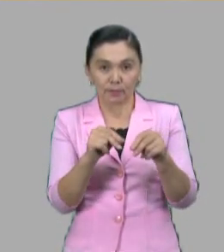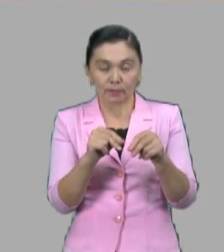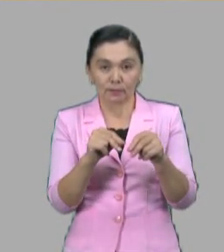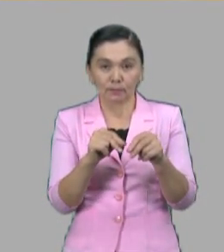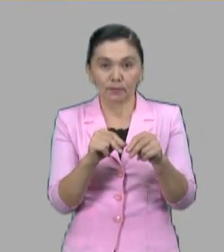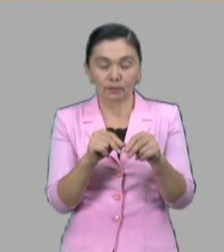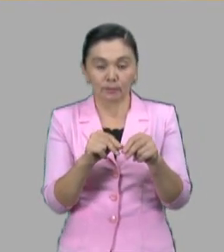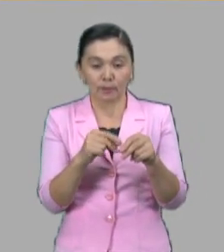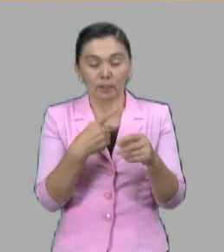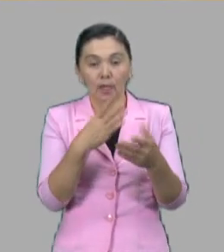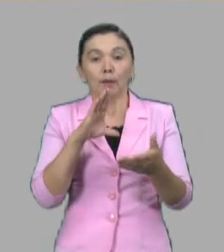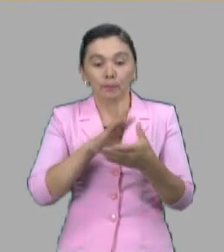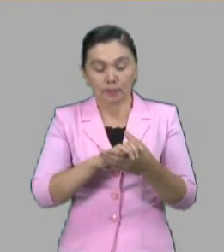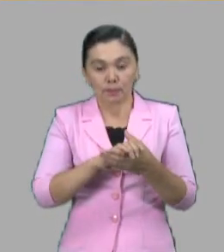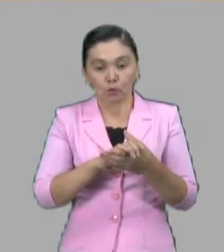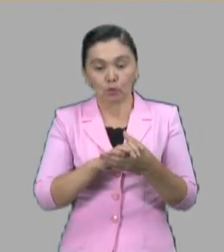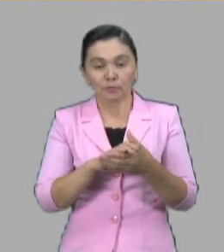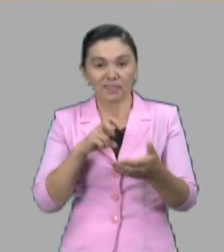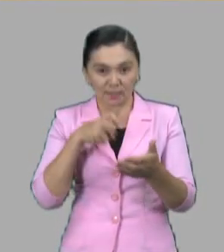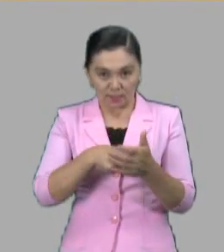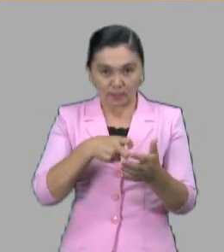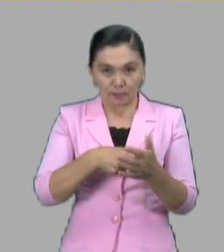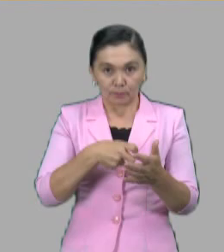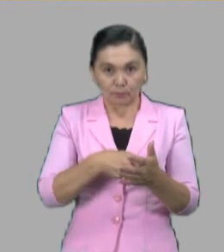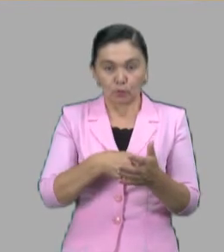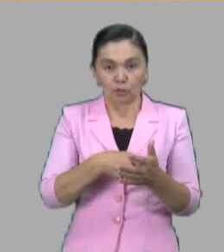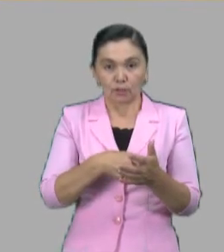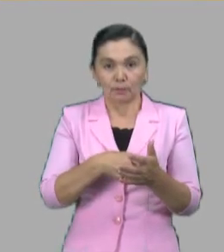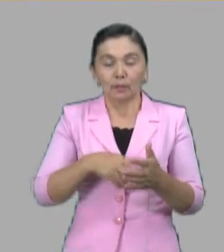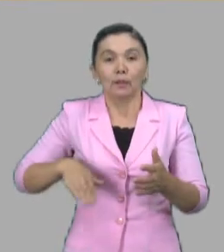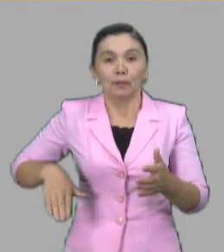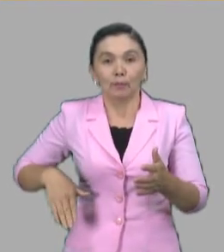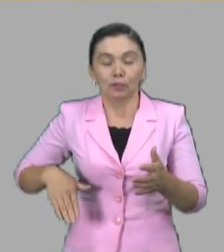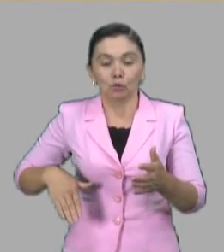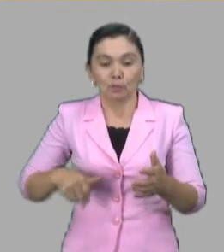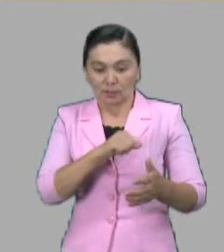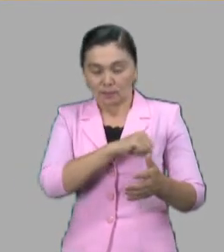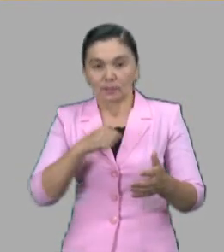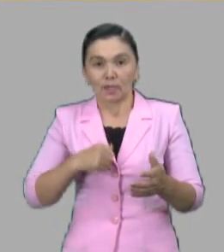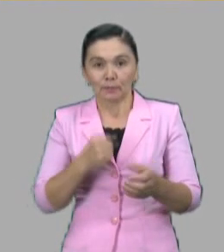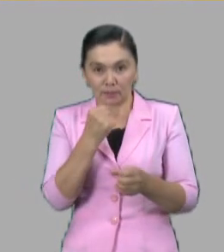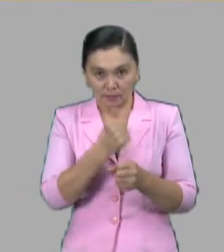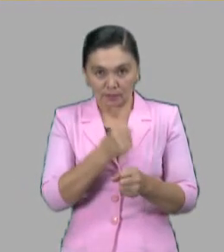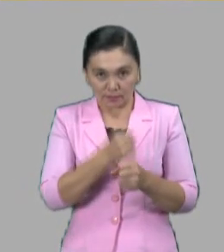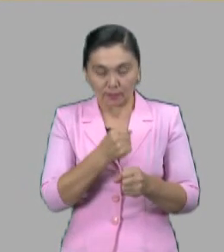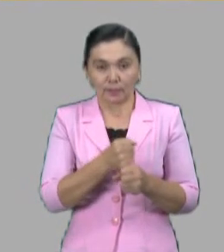менен таанышкыла. Андан соң, өзүбүз да жасайбыз.